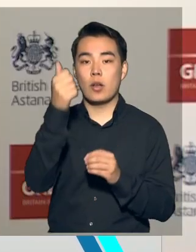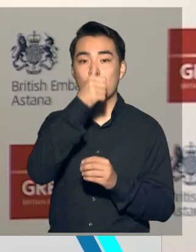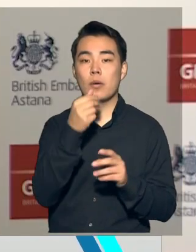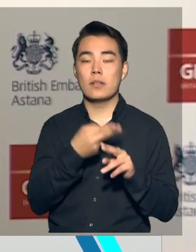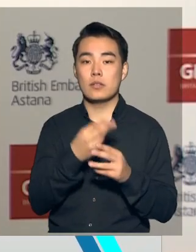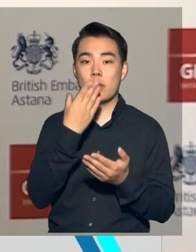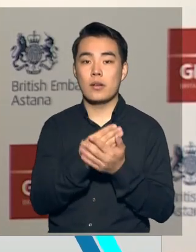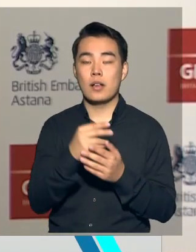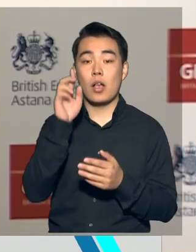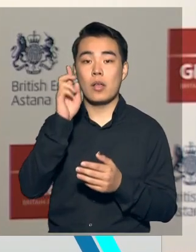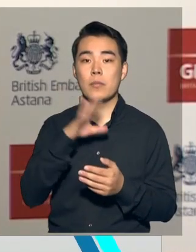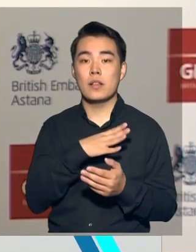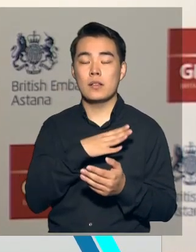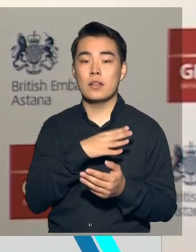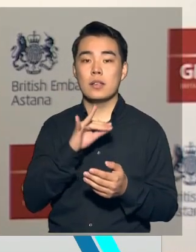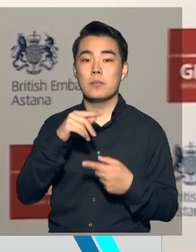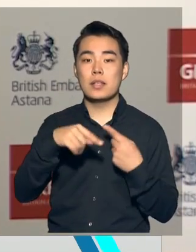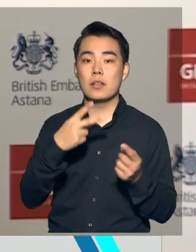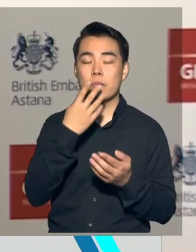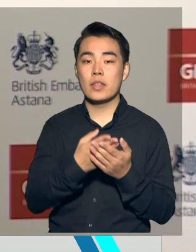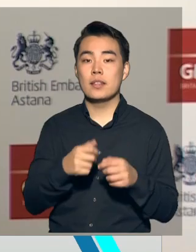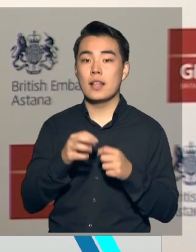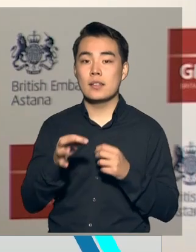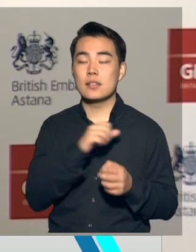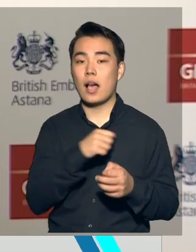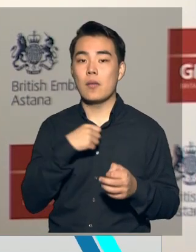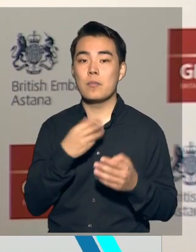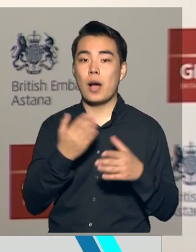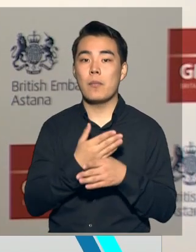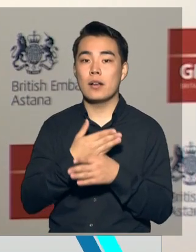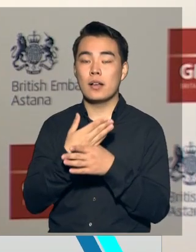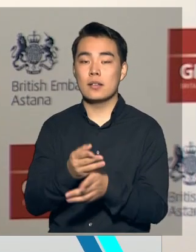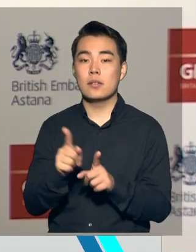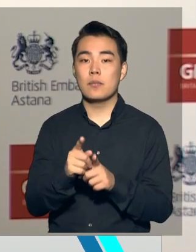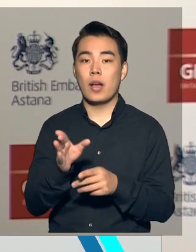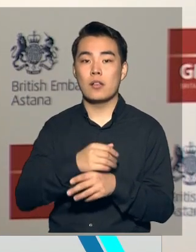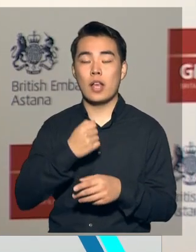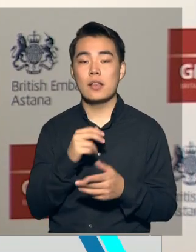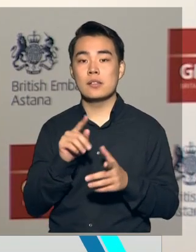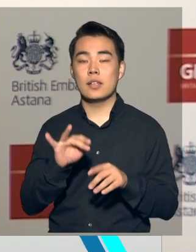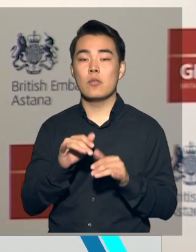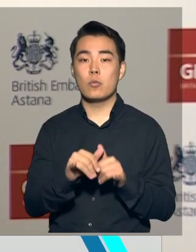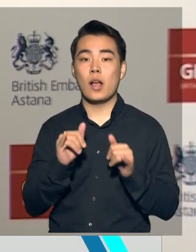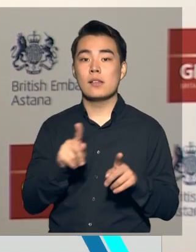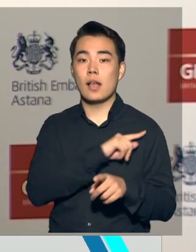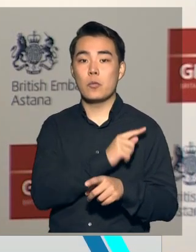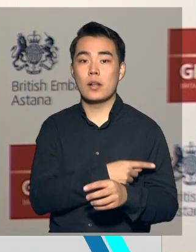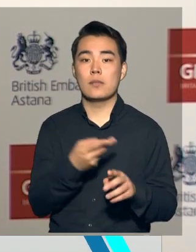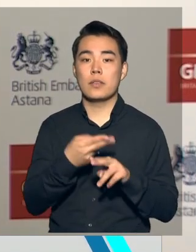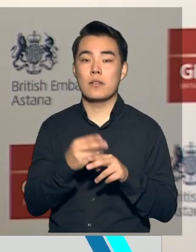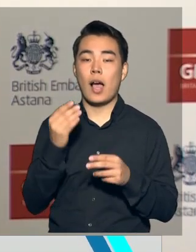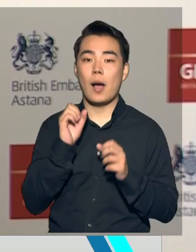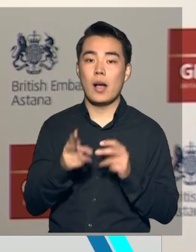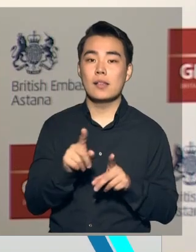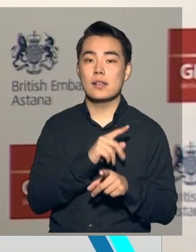в нашей стране позволяет правительству и бизнесу делиться информацией которая помогает не только налаживать связь но и укреплять понимание любых финансовых